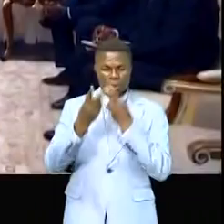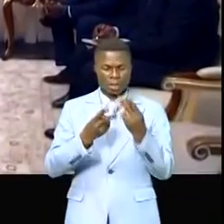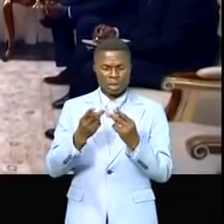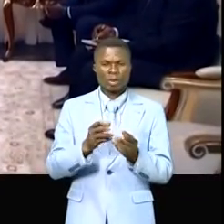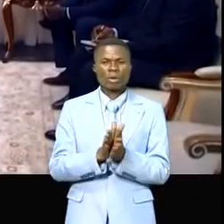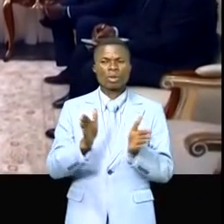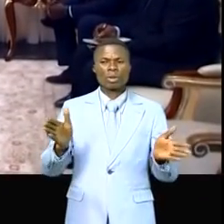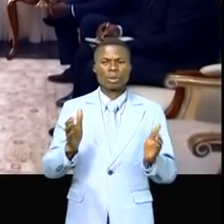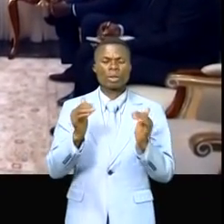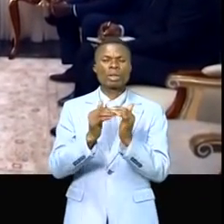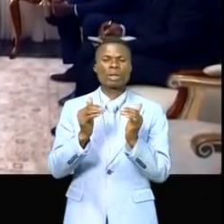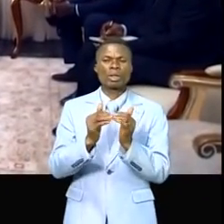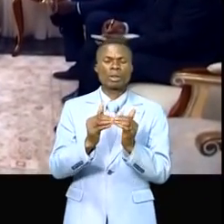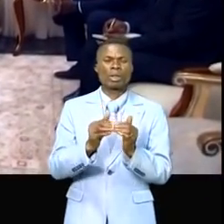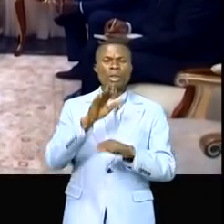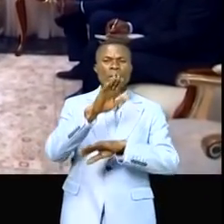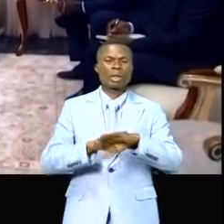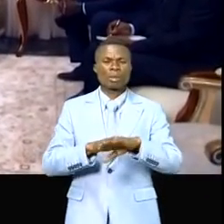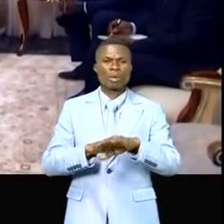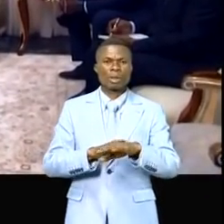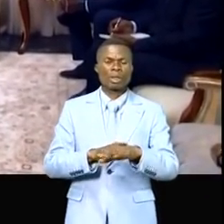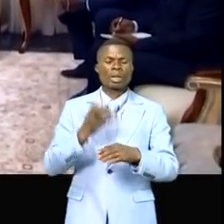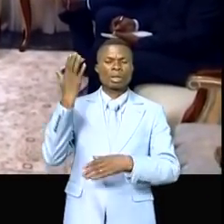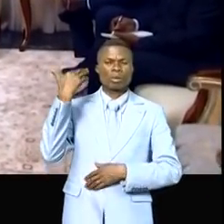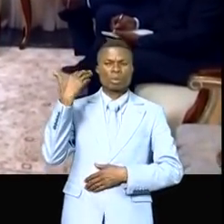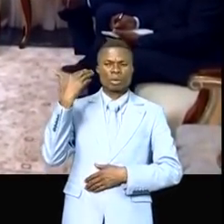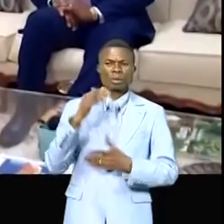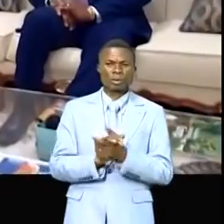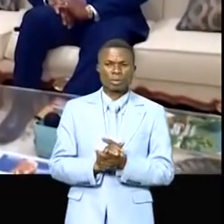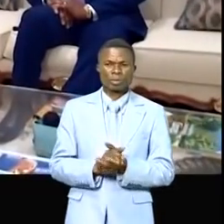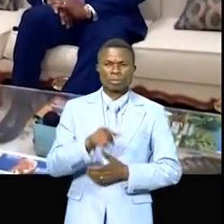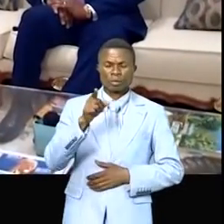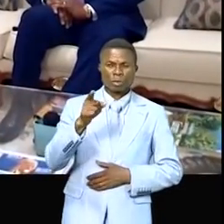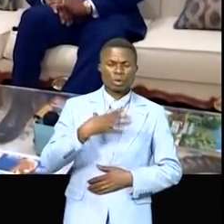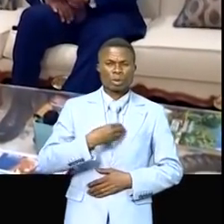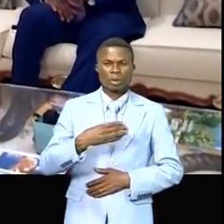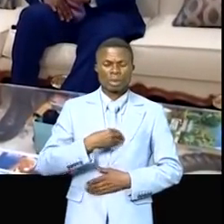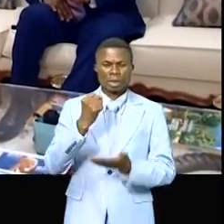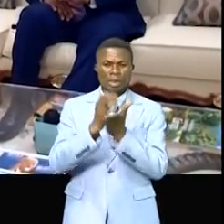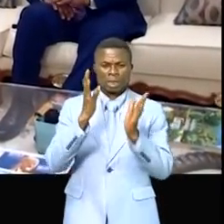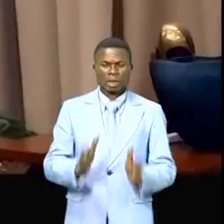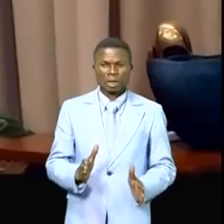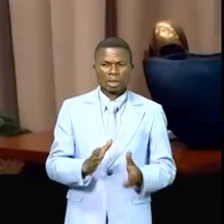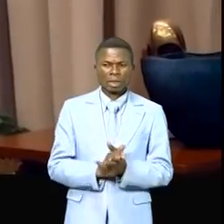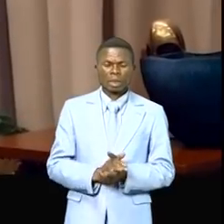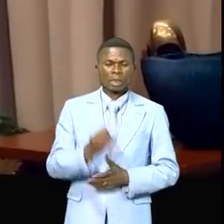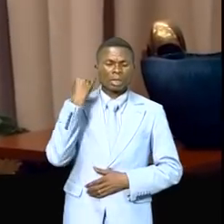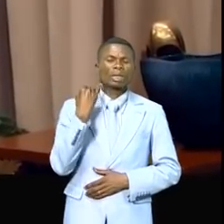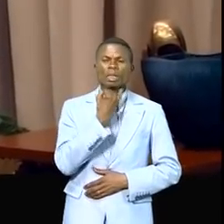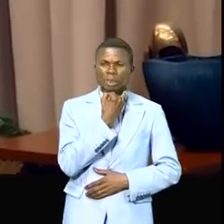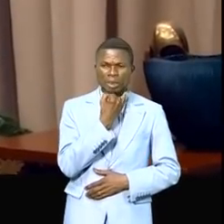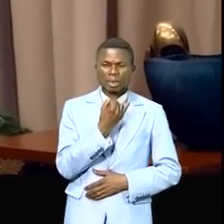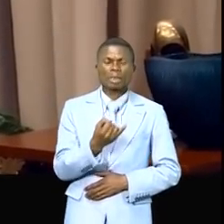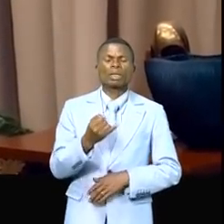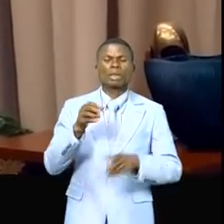officielle, conformément à l'invitation reçue il y a quelques temps. Oren Rosenbalt, l'ambassadeur d'Israël en RDC, basé en